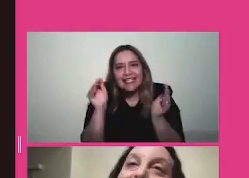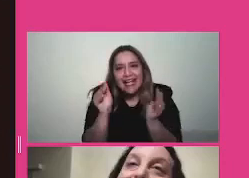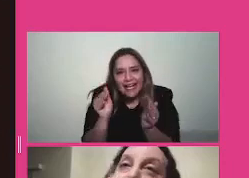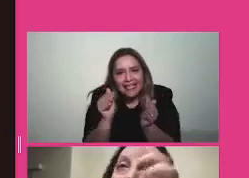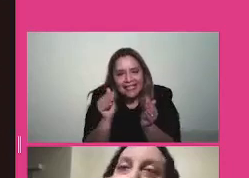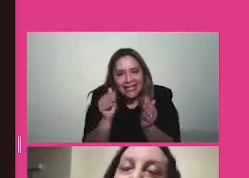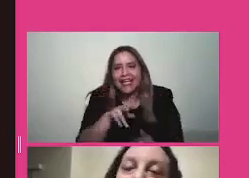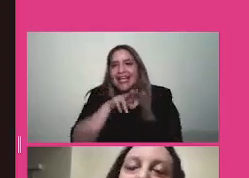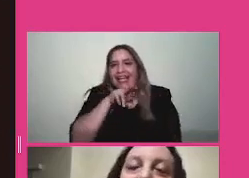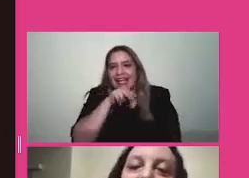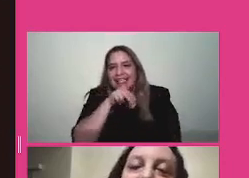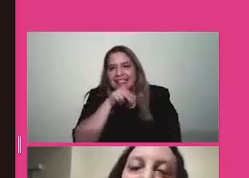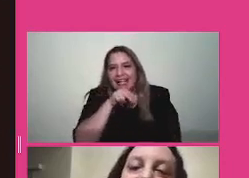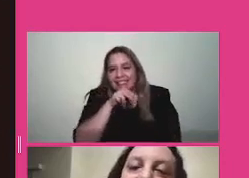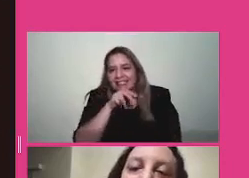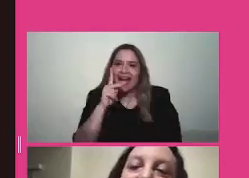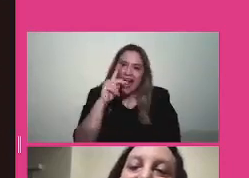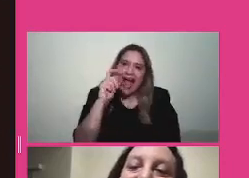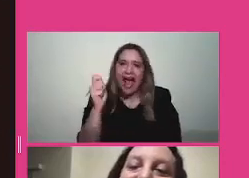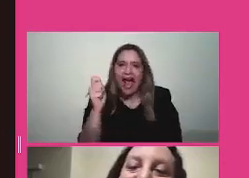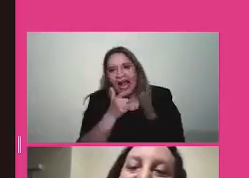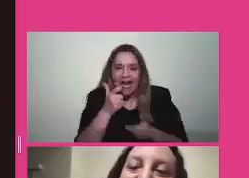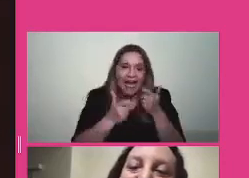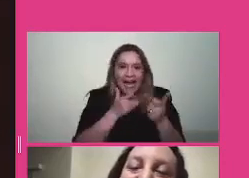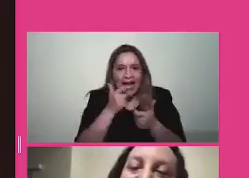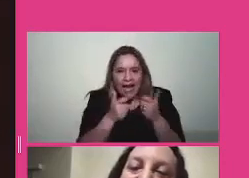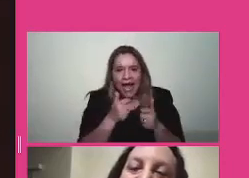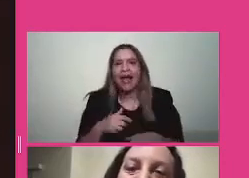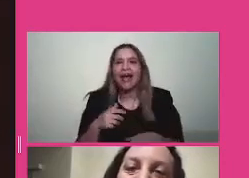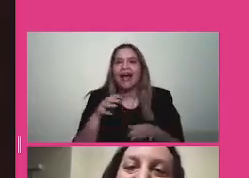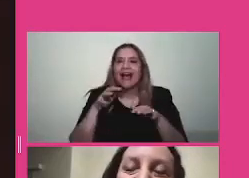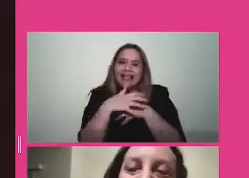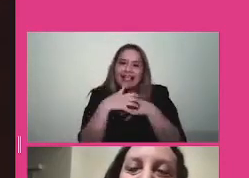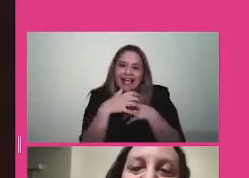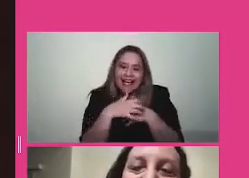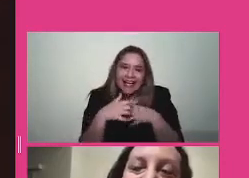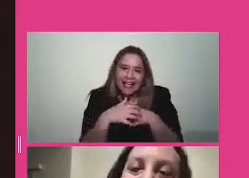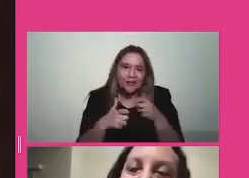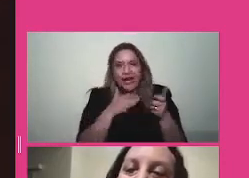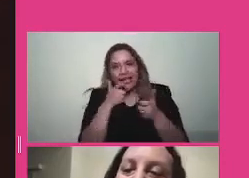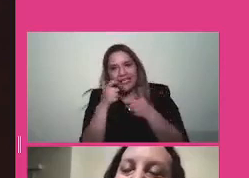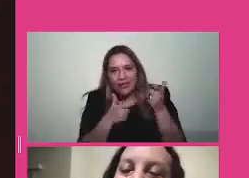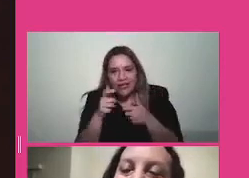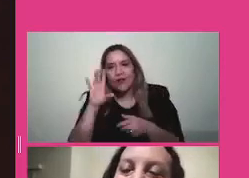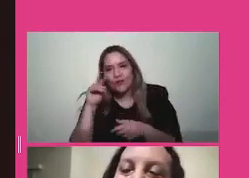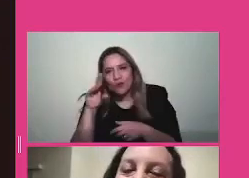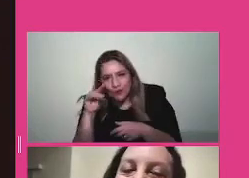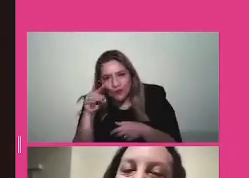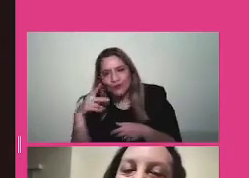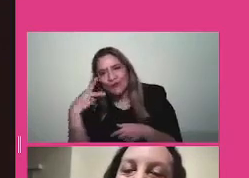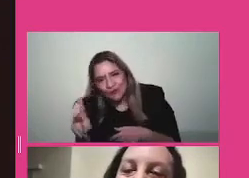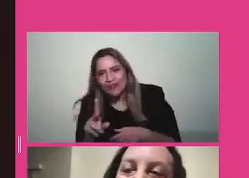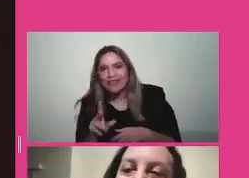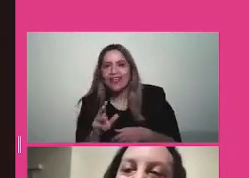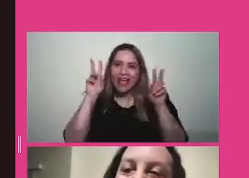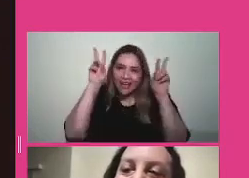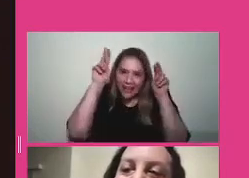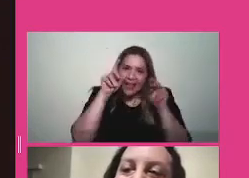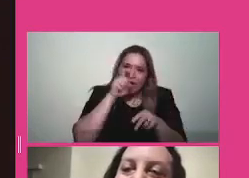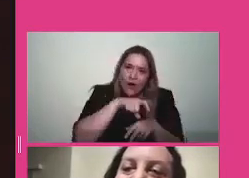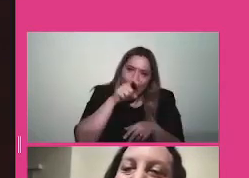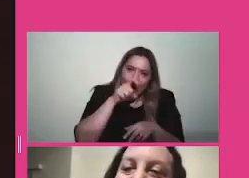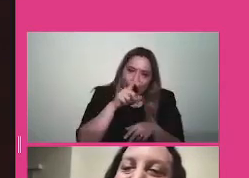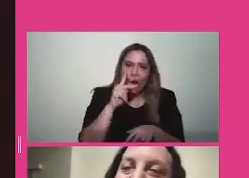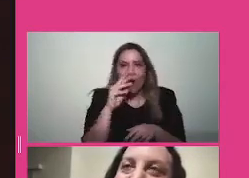ένα κατσικάκι κακά. Η γατούλα μια, το σκυλάκι γαμιά, η κοτούλα κοκκό, το κοκοράκι, κι, κι, κι,